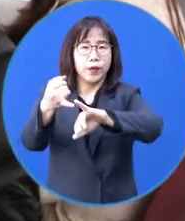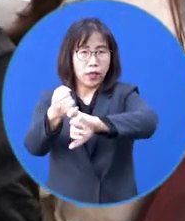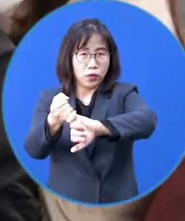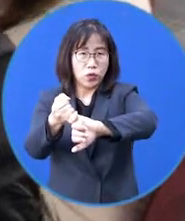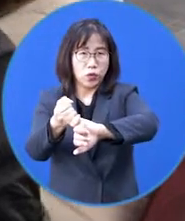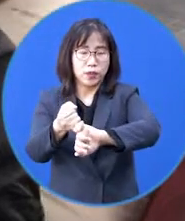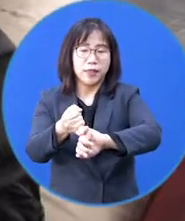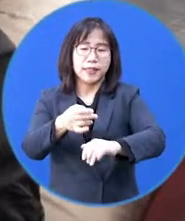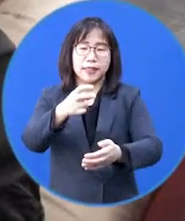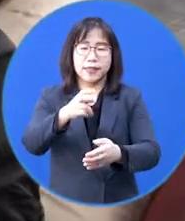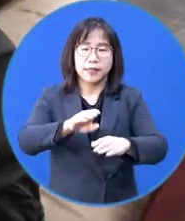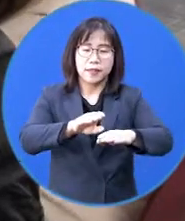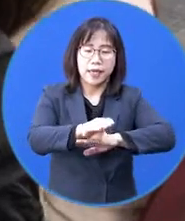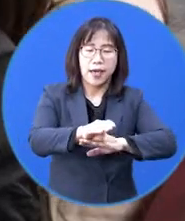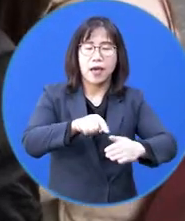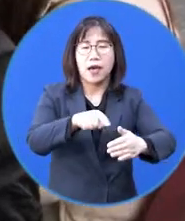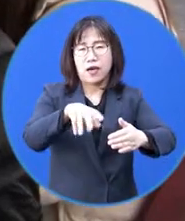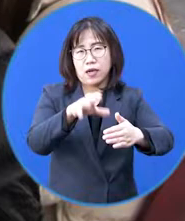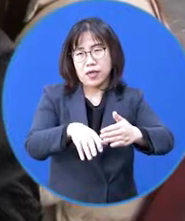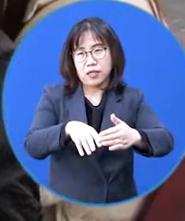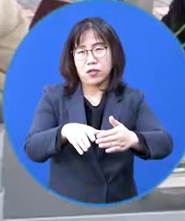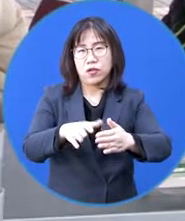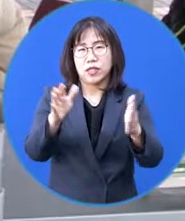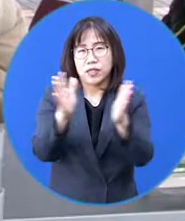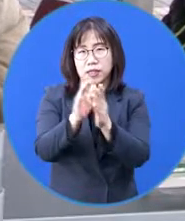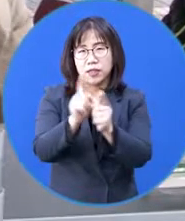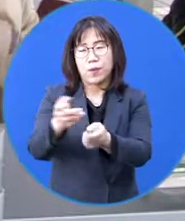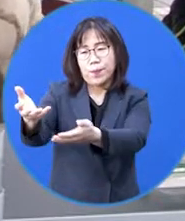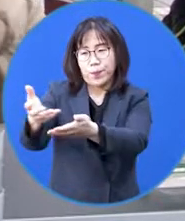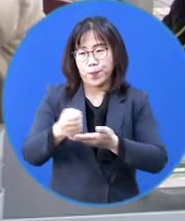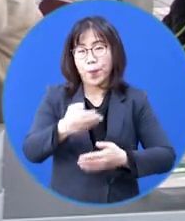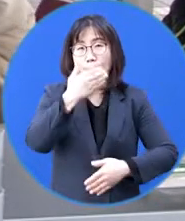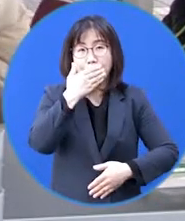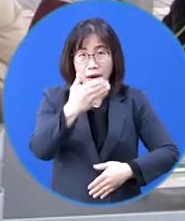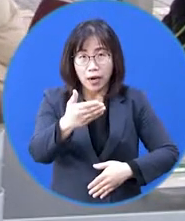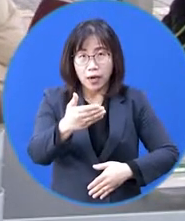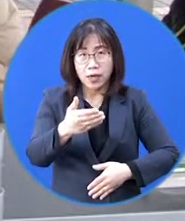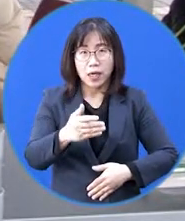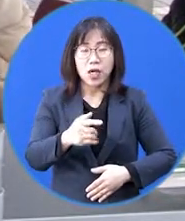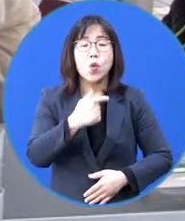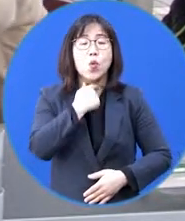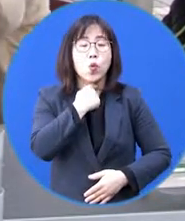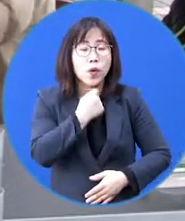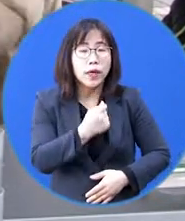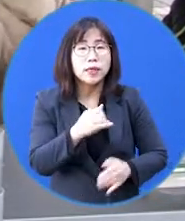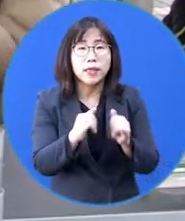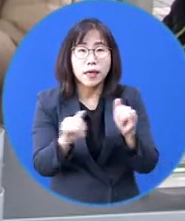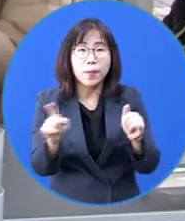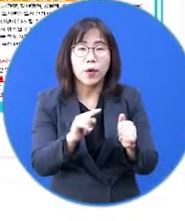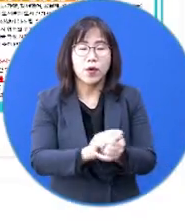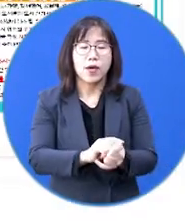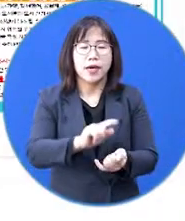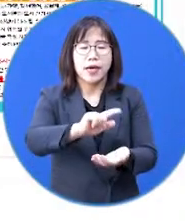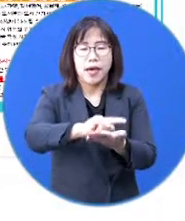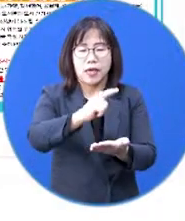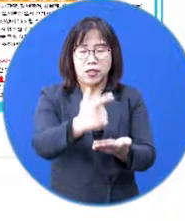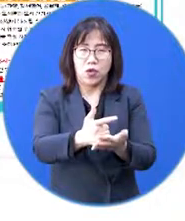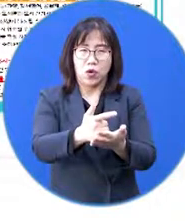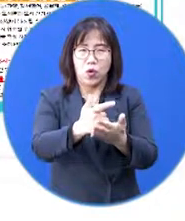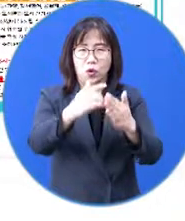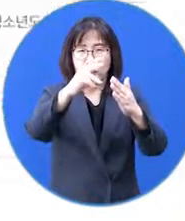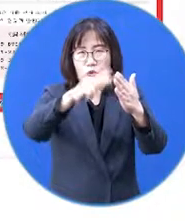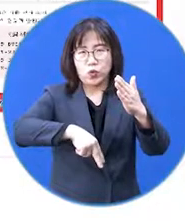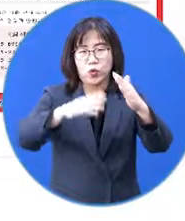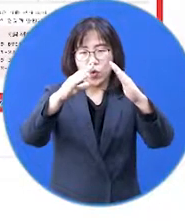받거나 지정된 도서관 현관 앞에서 직접 받아볼 수 있는 사업입니다. 이용을 원하는 구민은 강서구